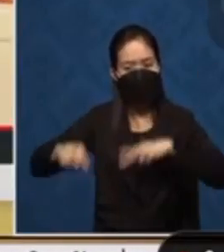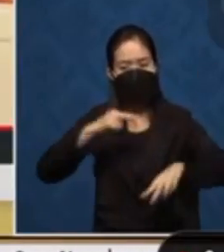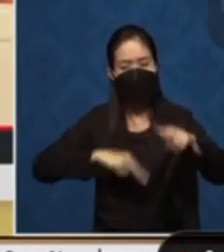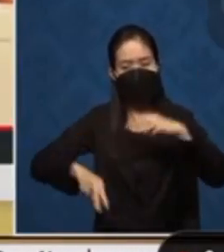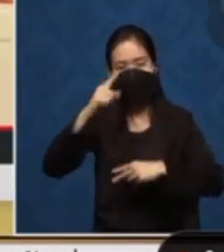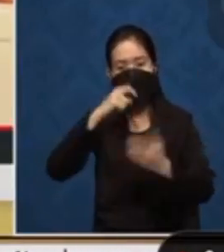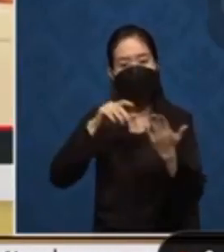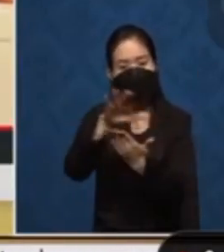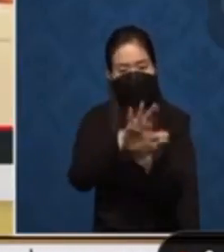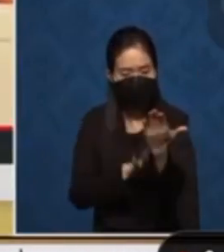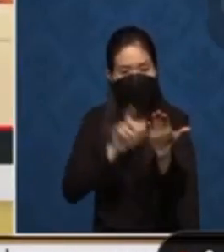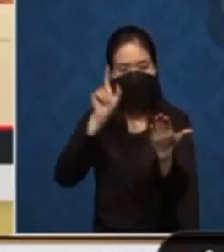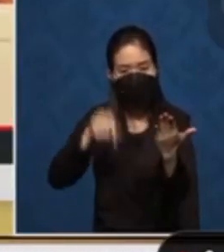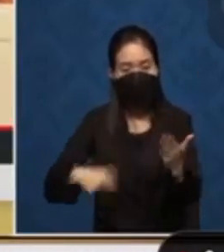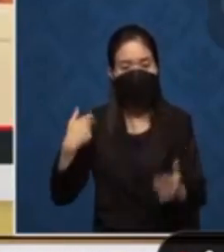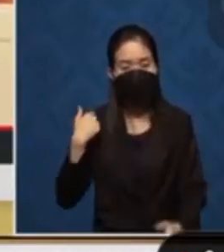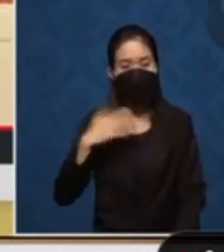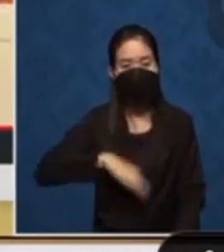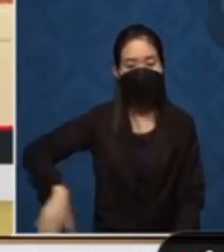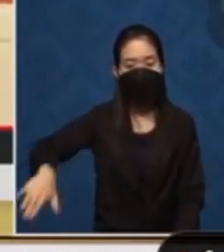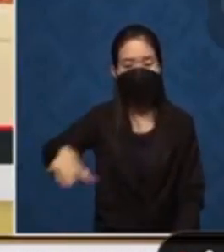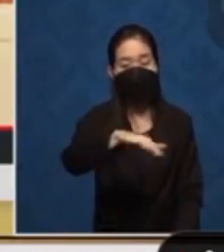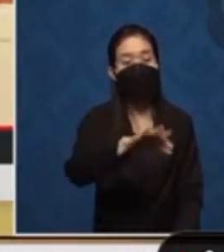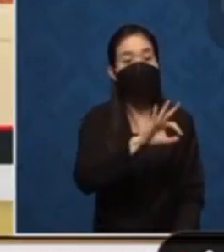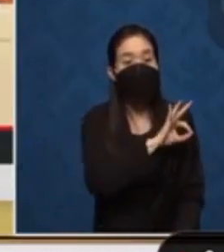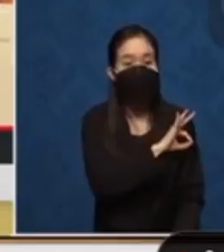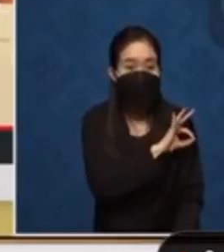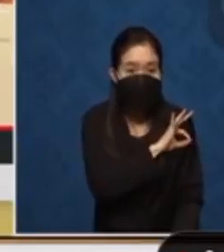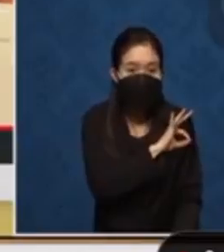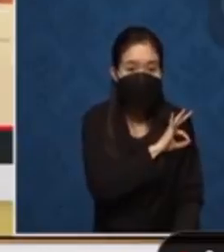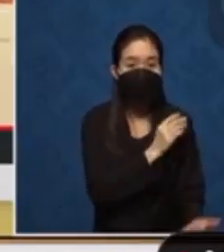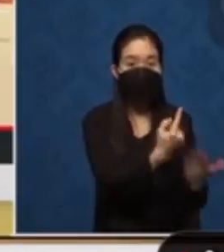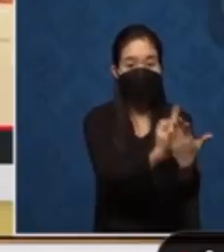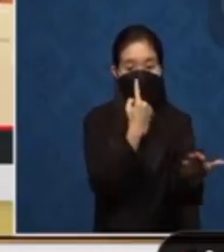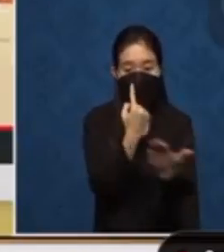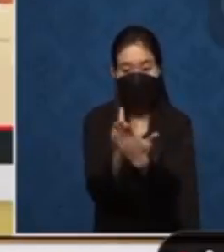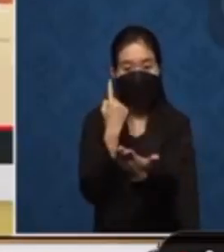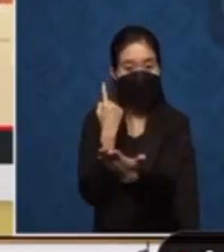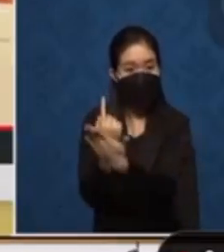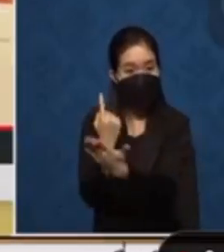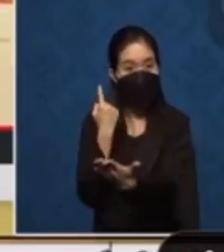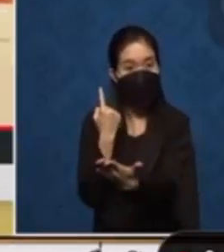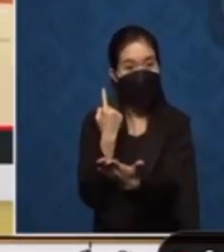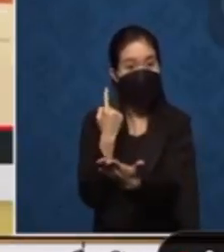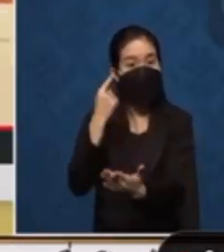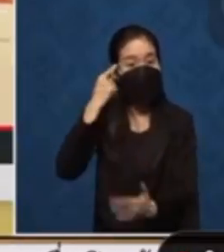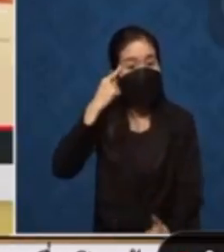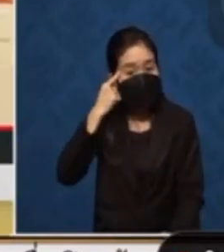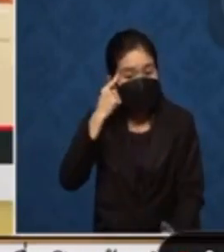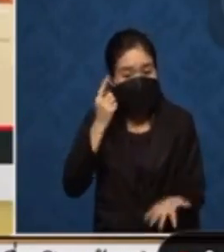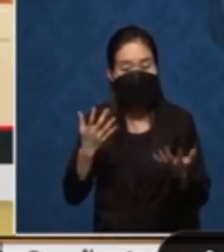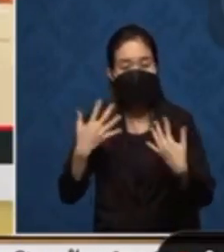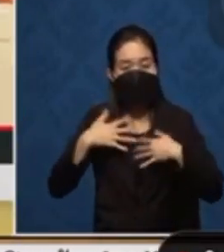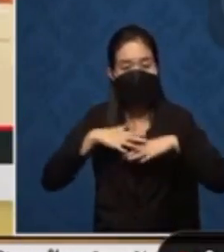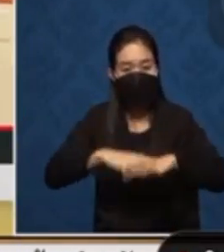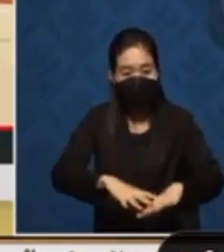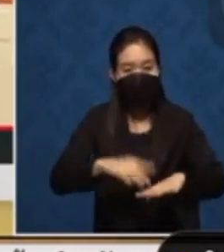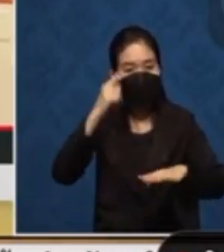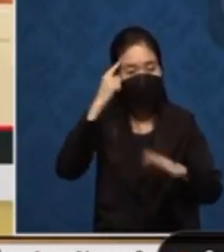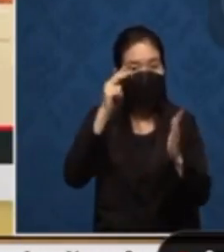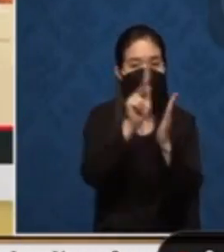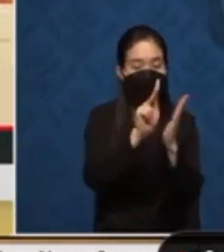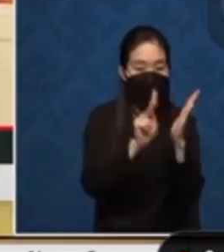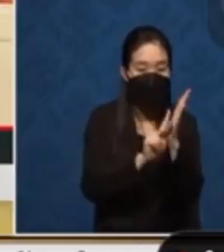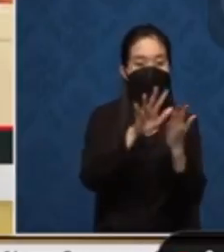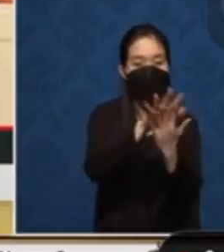ออกโยสมาชิสภาผู้แทร์ประสดรซึ่เป็ตัวแทนของปรวงชน เท่านั้นมีใช้ออกโยคณะบุคคลที่เข้าสุอมหน้าทีท